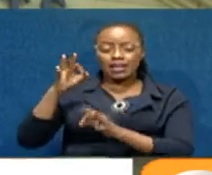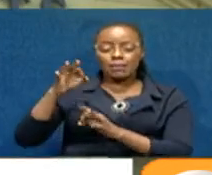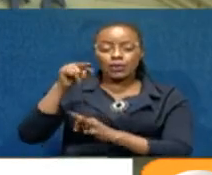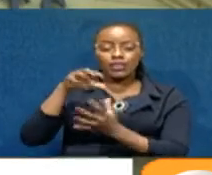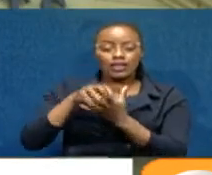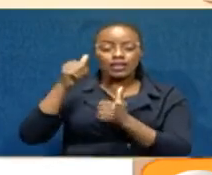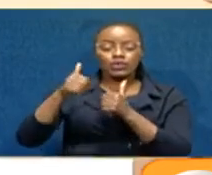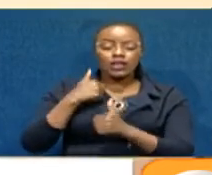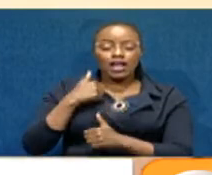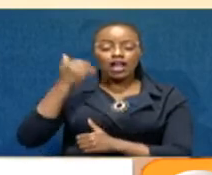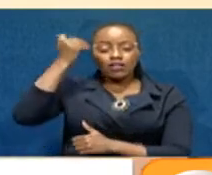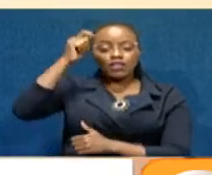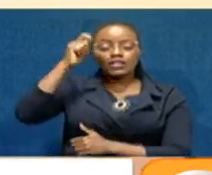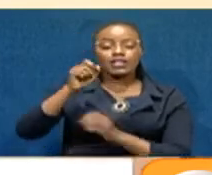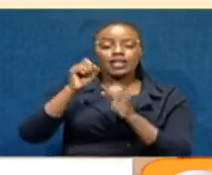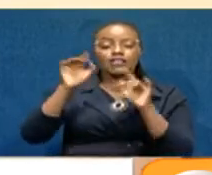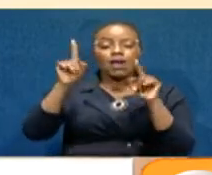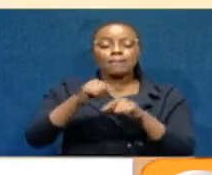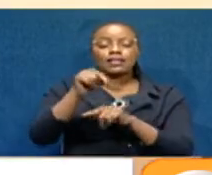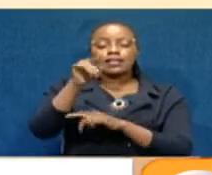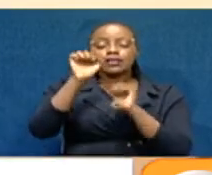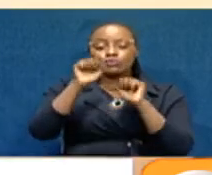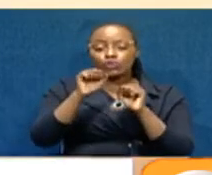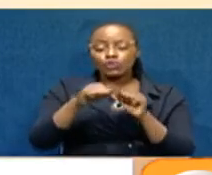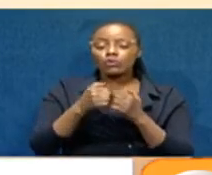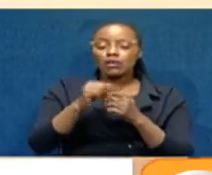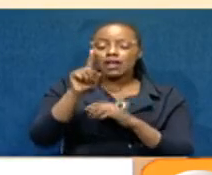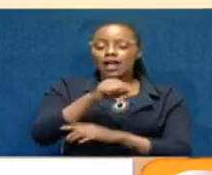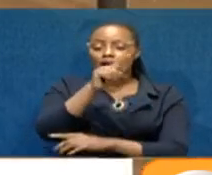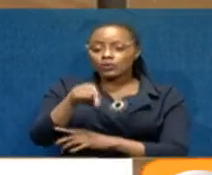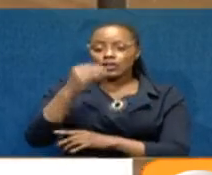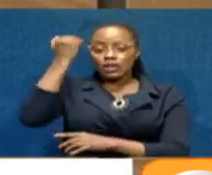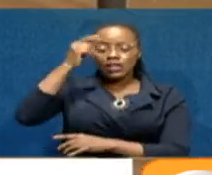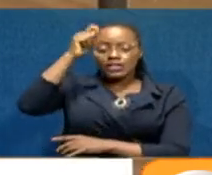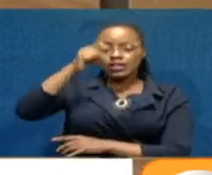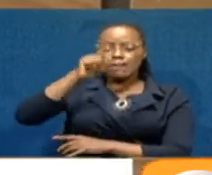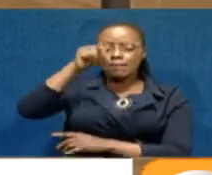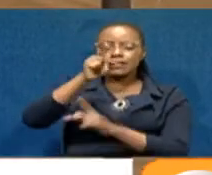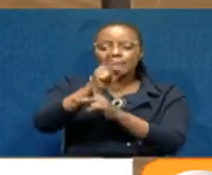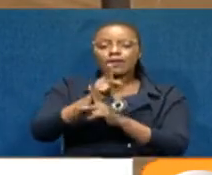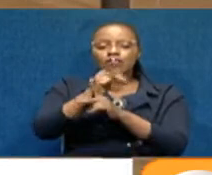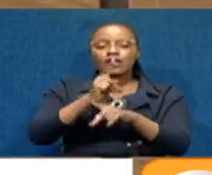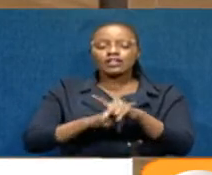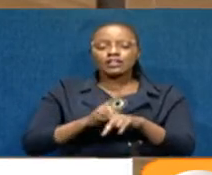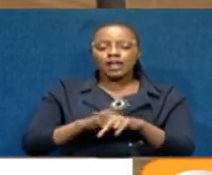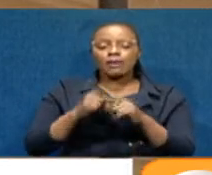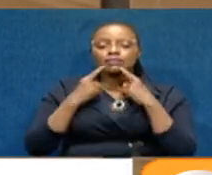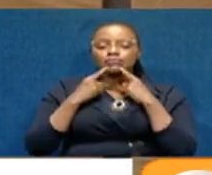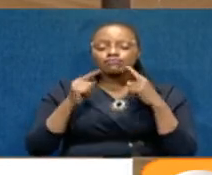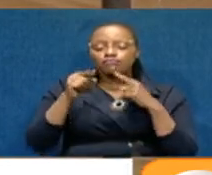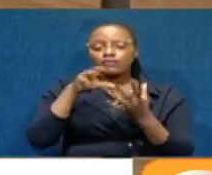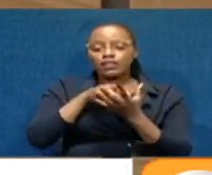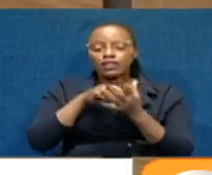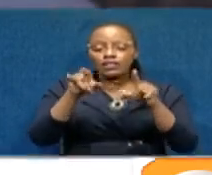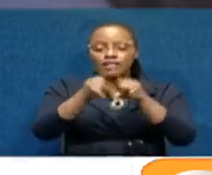iliyoko. Jaji Odunga akisema kuwa japo makosa kama haya yanapaswa kukemewa, majaji wanapaswa kuwa makini wakati wa kutoa kifungo kwa